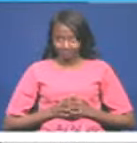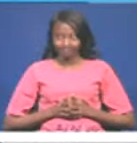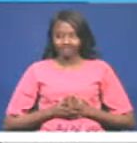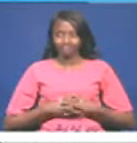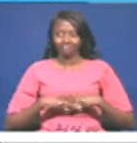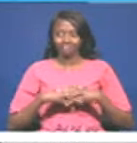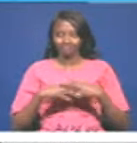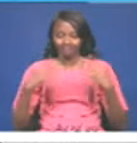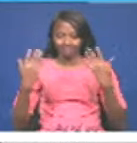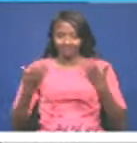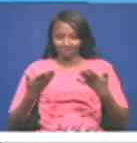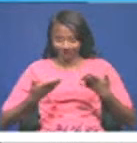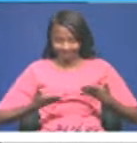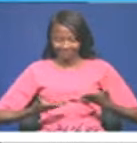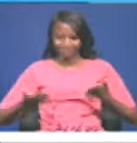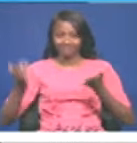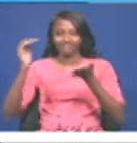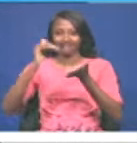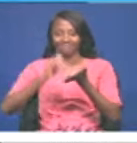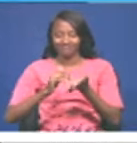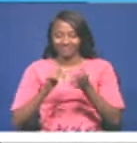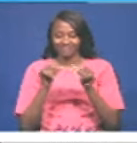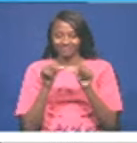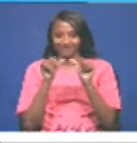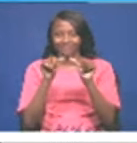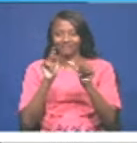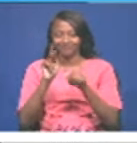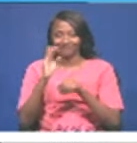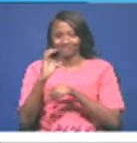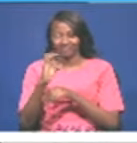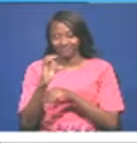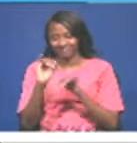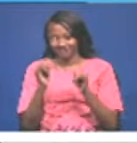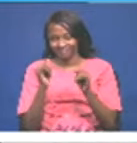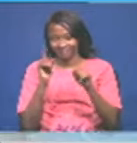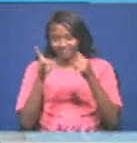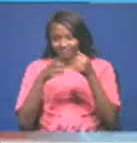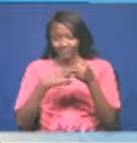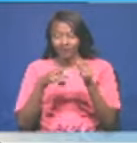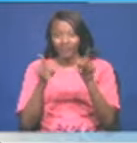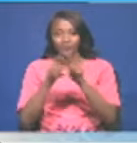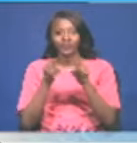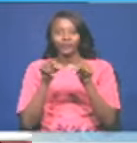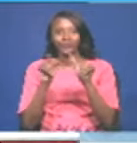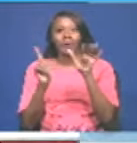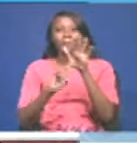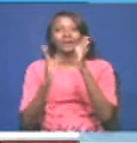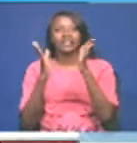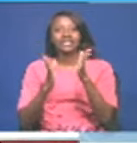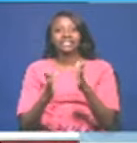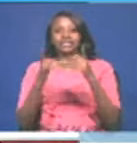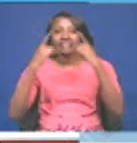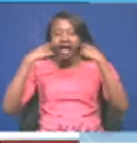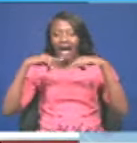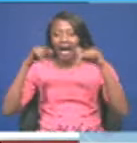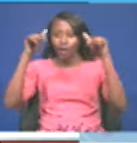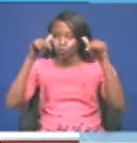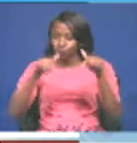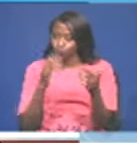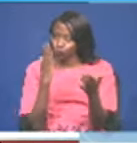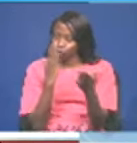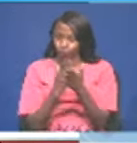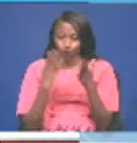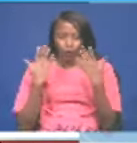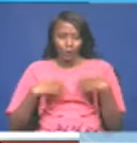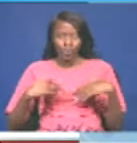Na mtazamaji, karibu tena, unaendelea kutazama Darubini. Tukiendelea ni kwa baraza la mawaziri lilotangazwa leo, limesheheni wandani wa Rais